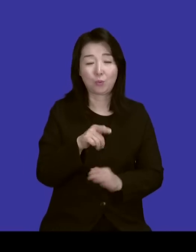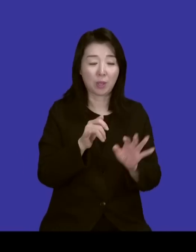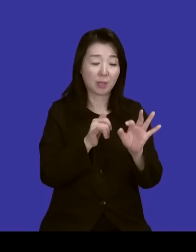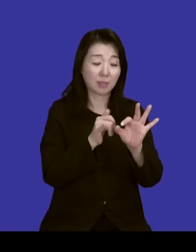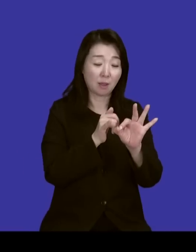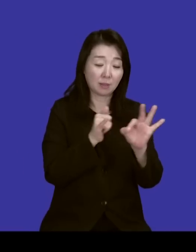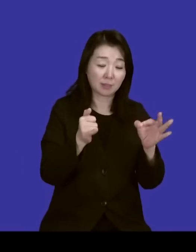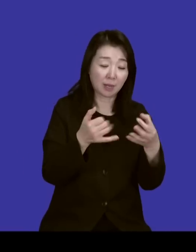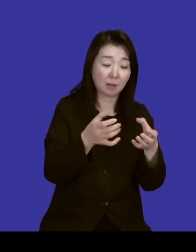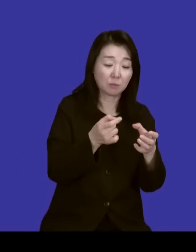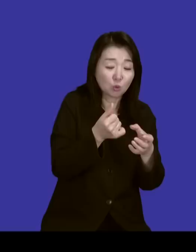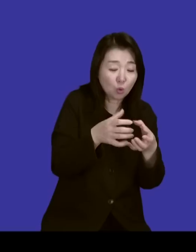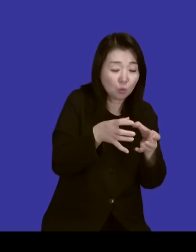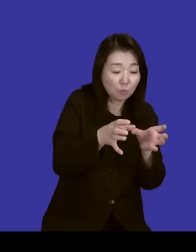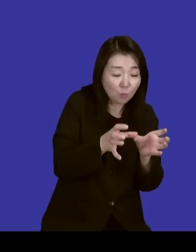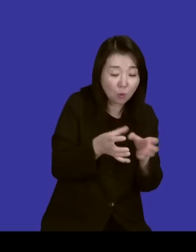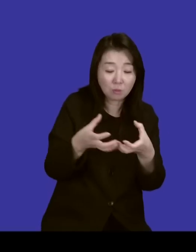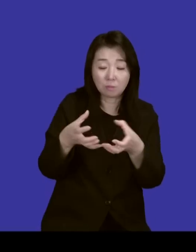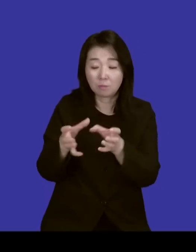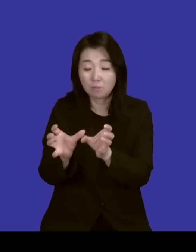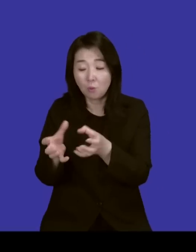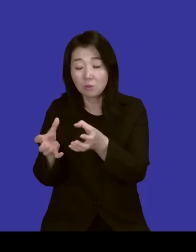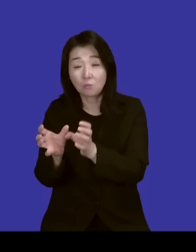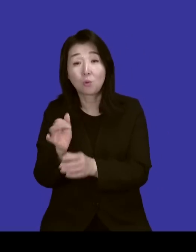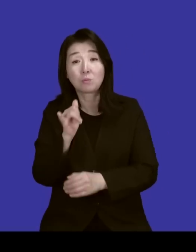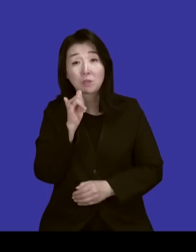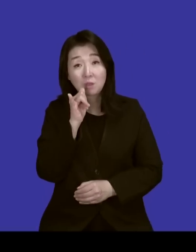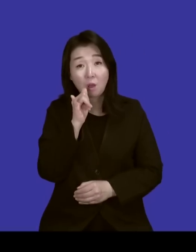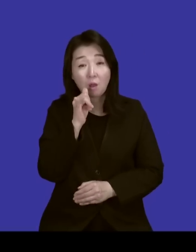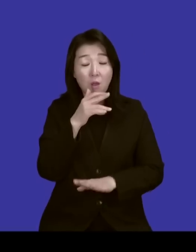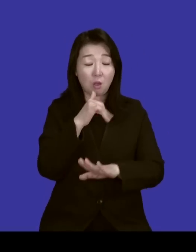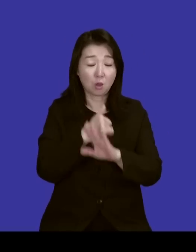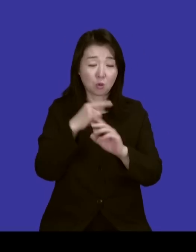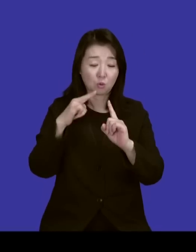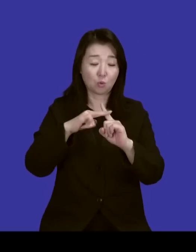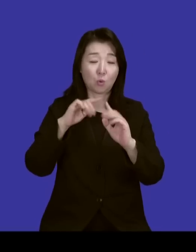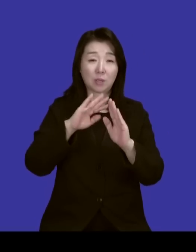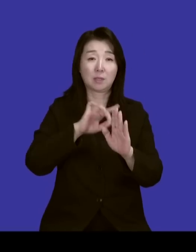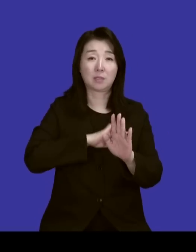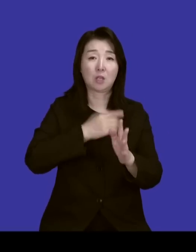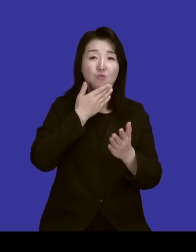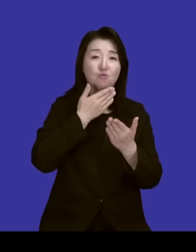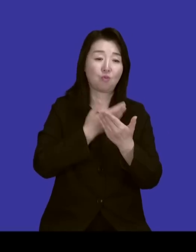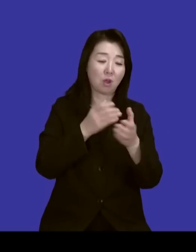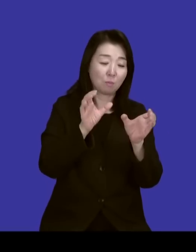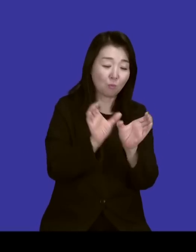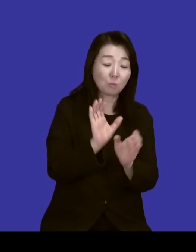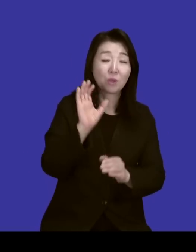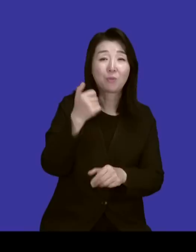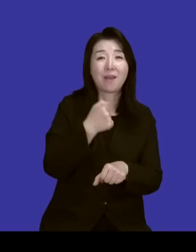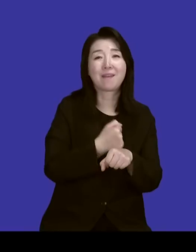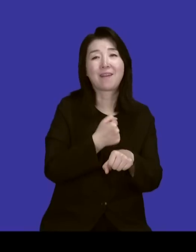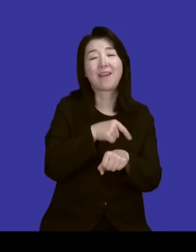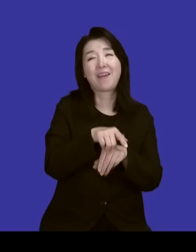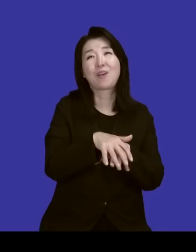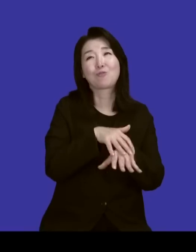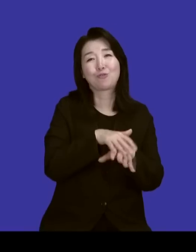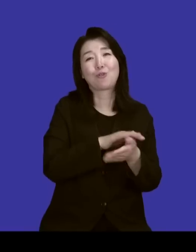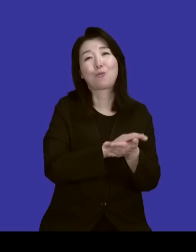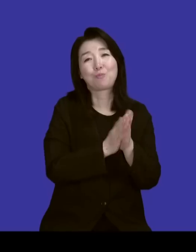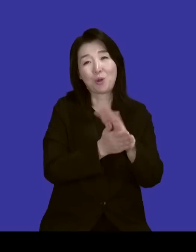단위의 작은 목장 모임이 교회에서 가장 중요한 모임이 되게 하는 네. 그런 구조적